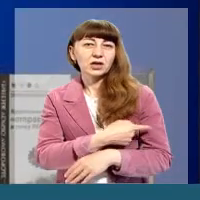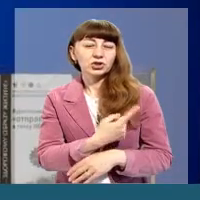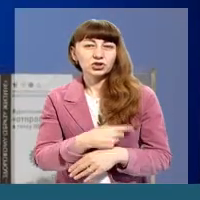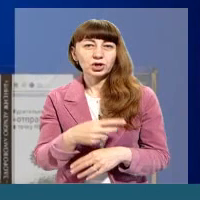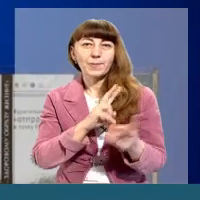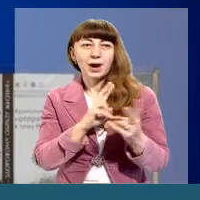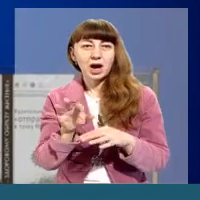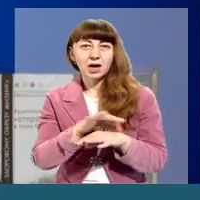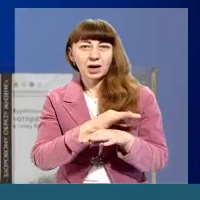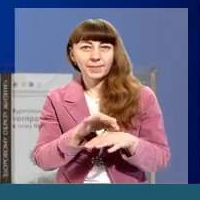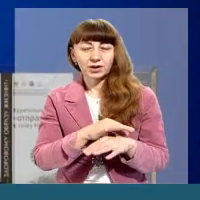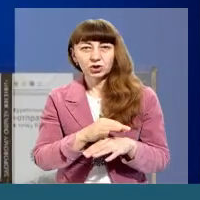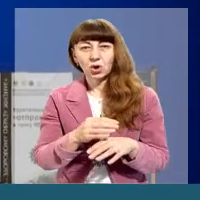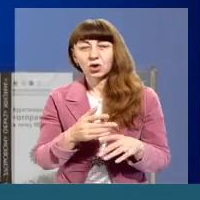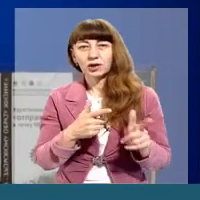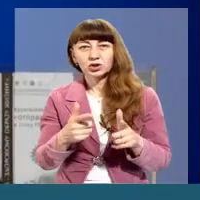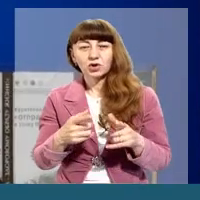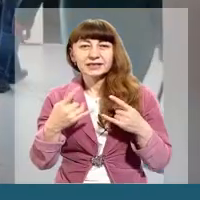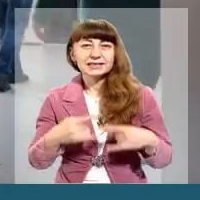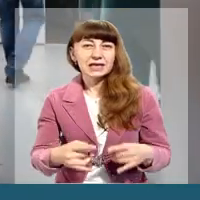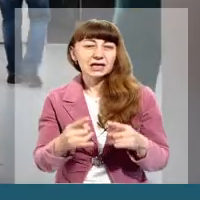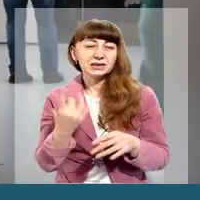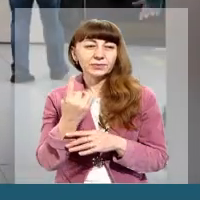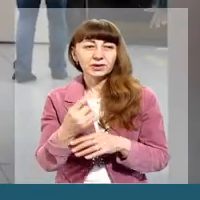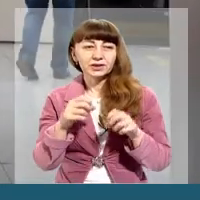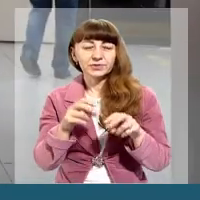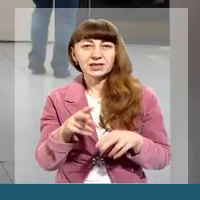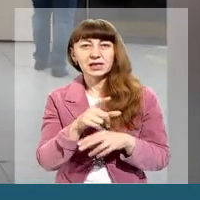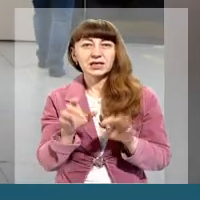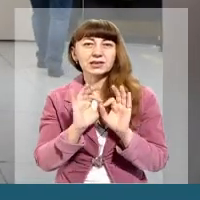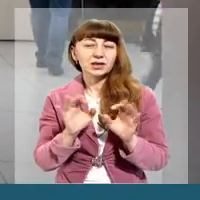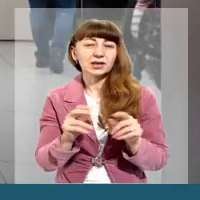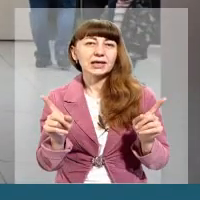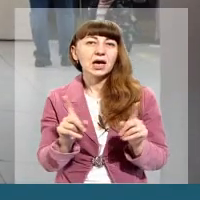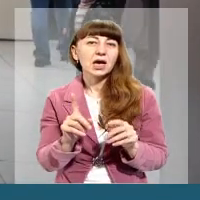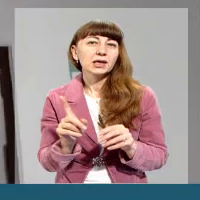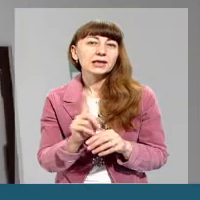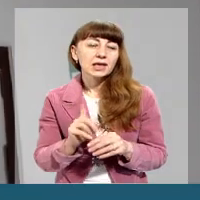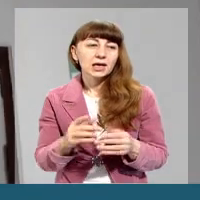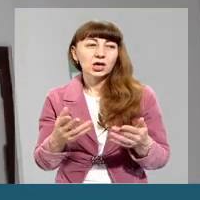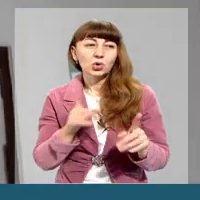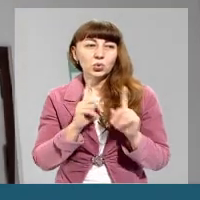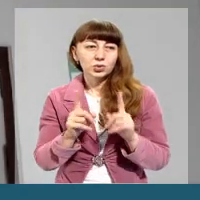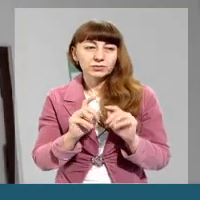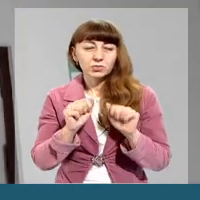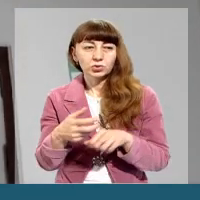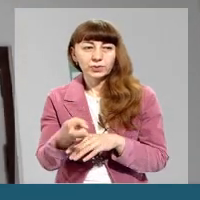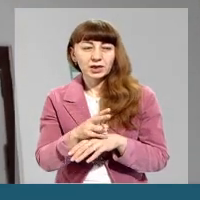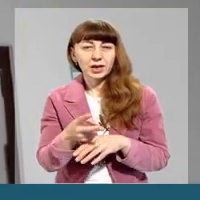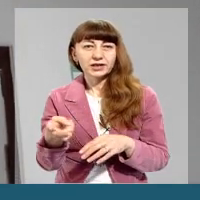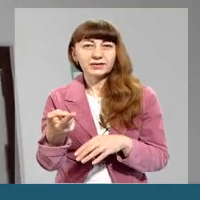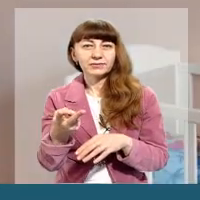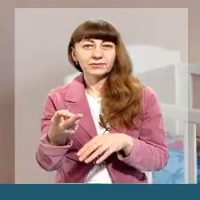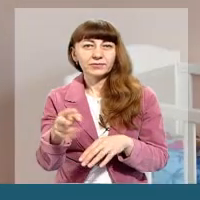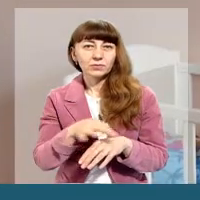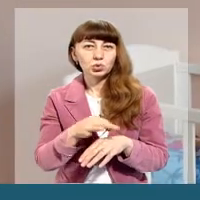уделяют парам, которые готовятся стать родителями. Специалисты рассказывают, какие курсы и уроки здоровья в поликлинике смогут посетить супружеские